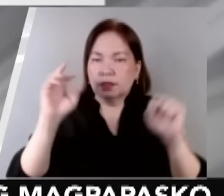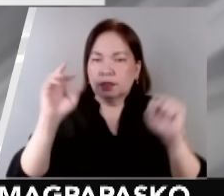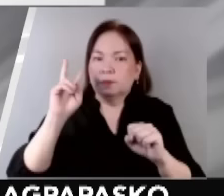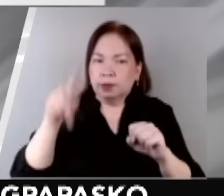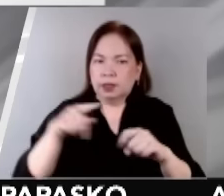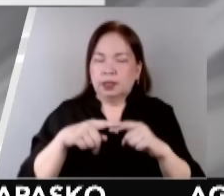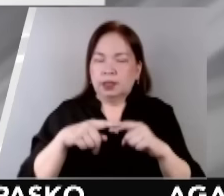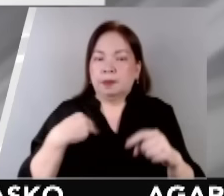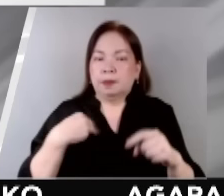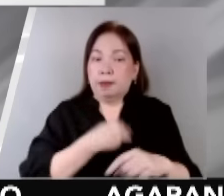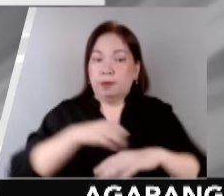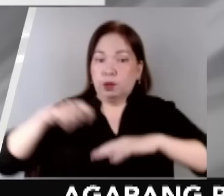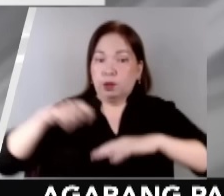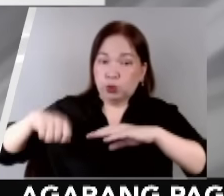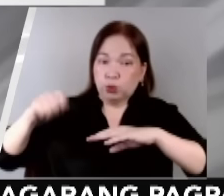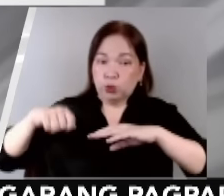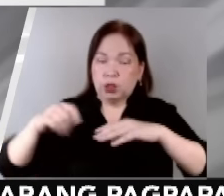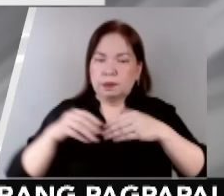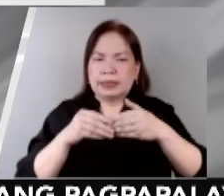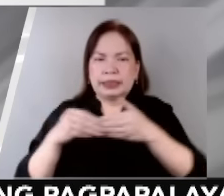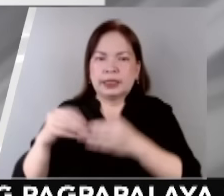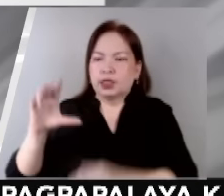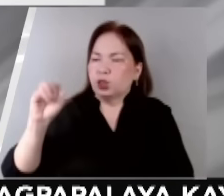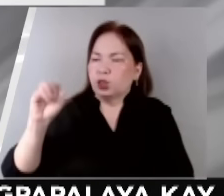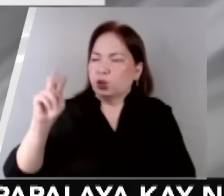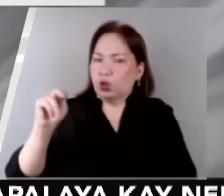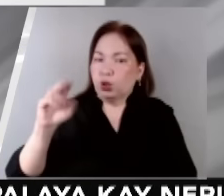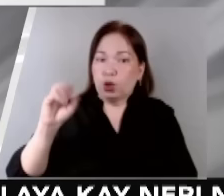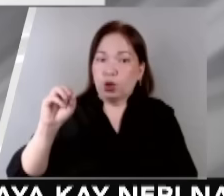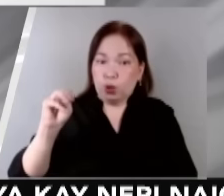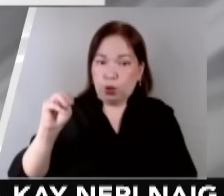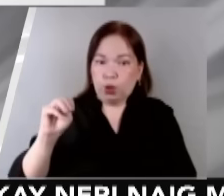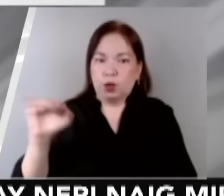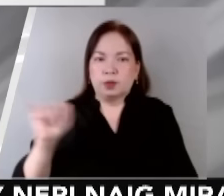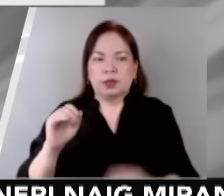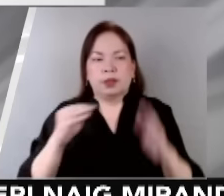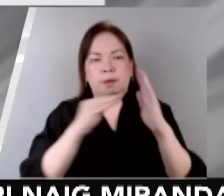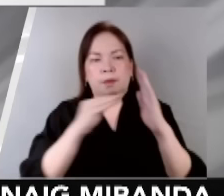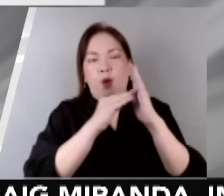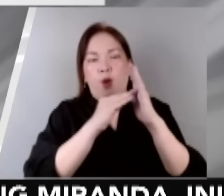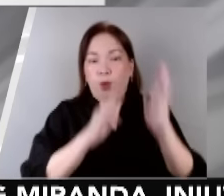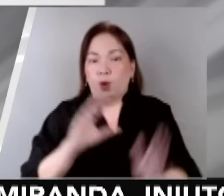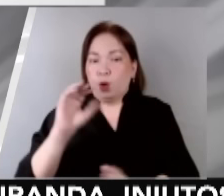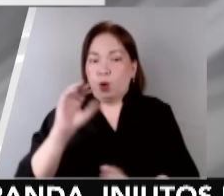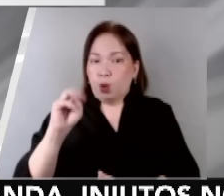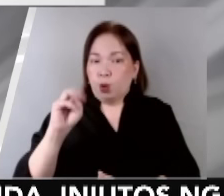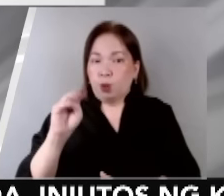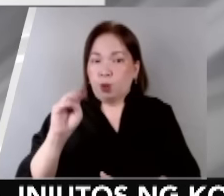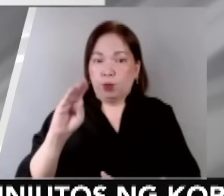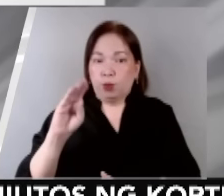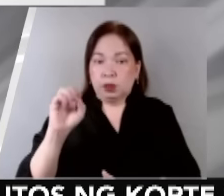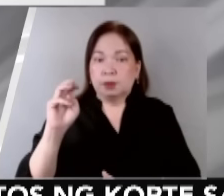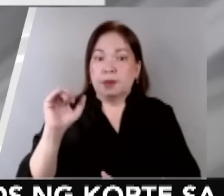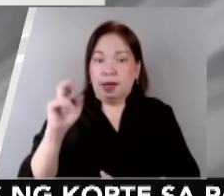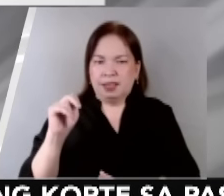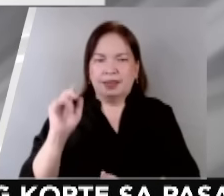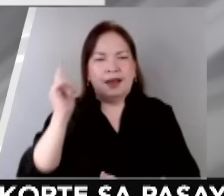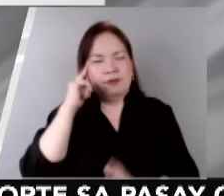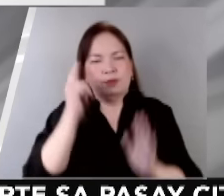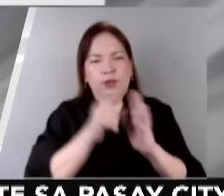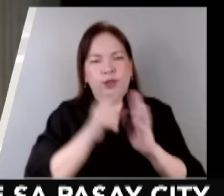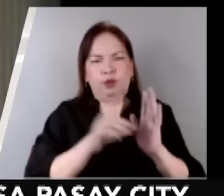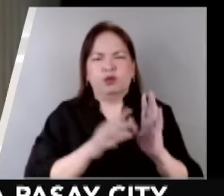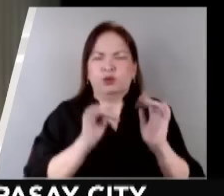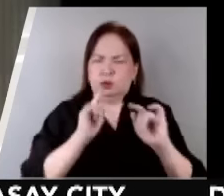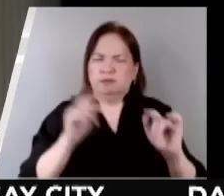mga Constitutional Commission, gayon din ang ombudsman na nakasaad sa saligang batas. Hindi na bago sa bokabularyo ng mga Pilipino ang